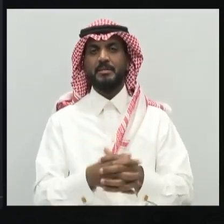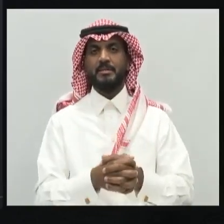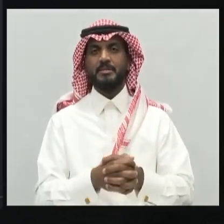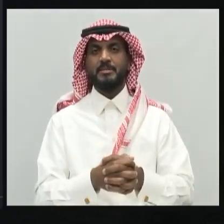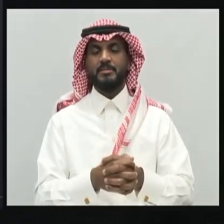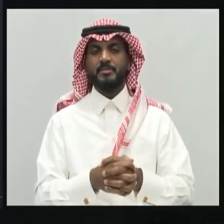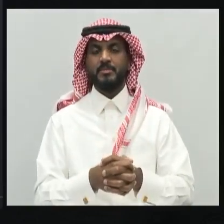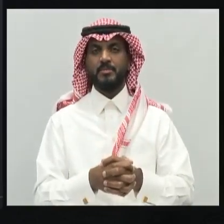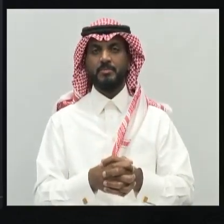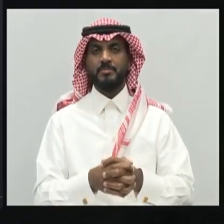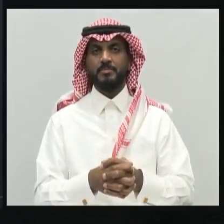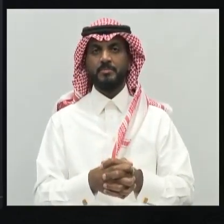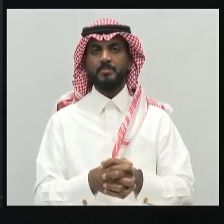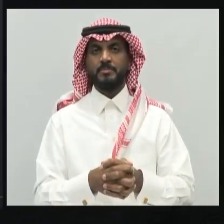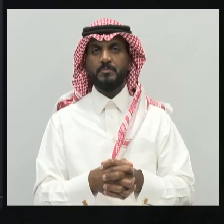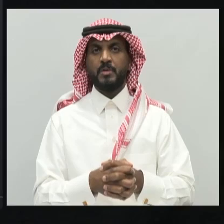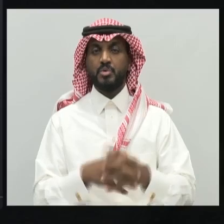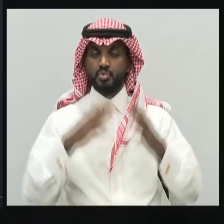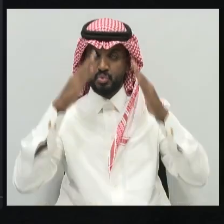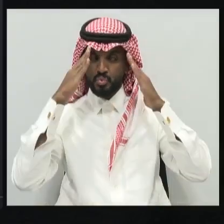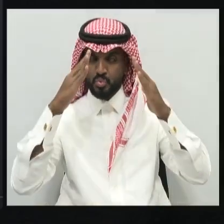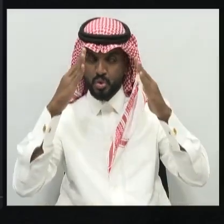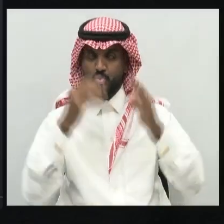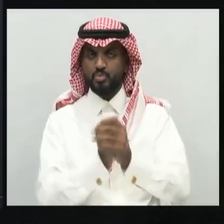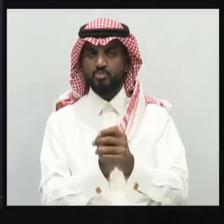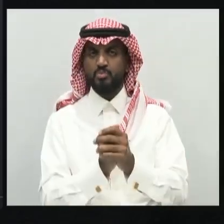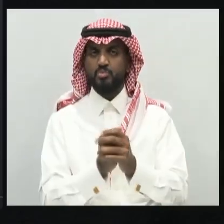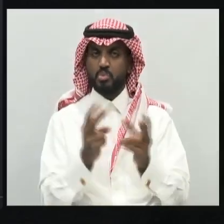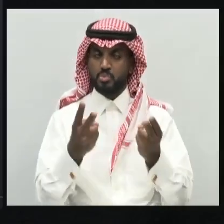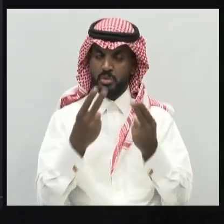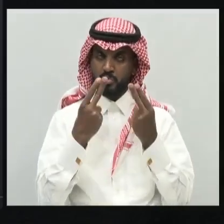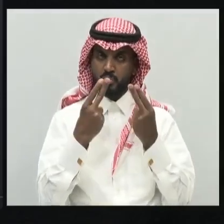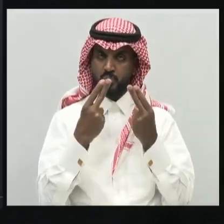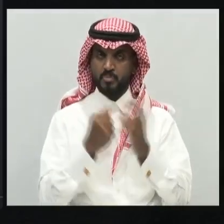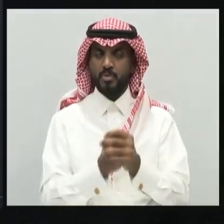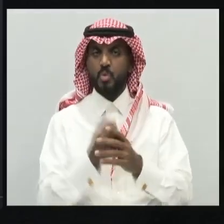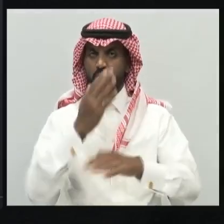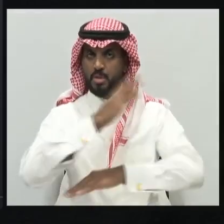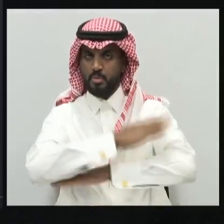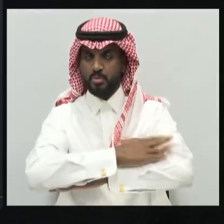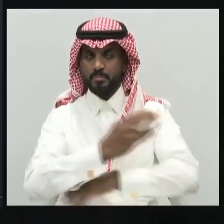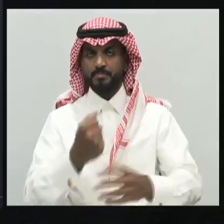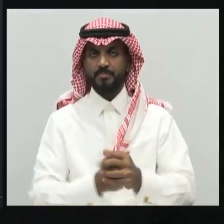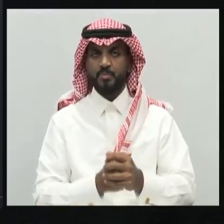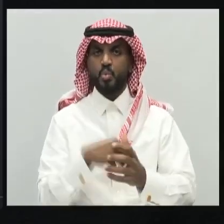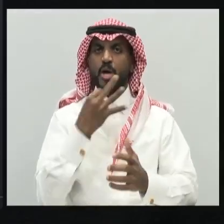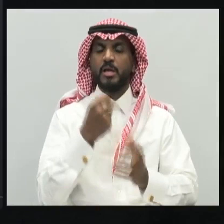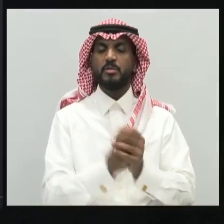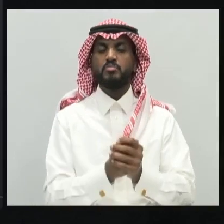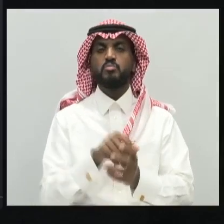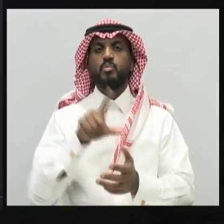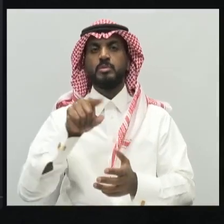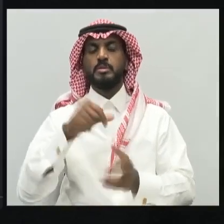درسنا لهذا اليوم فاشكر لكم حسن استماعكم وانصاتكم وادبكم وقراءتكم